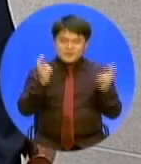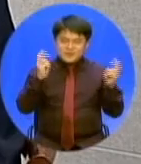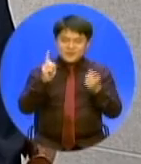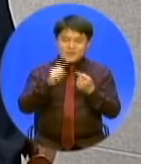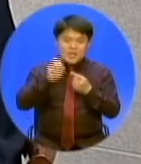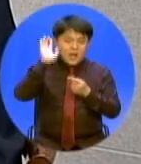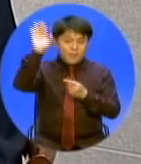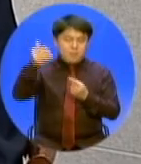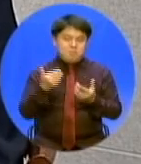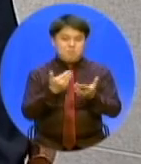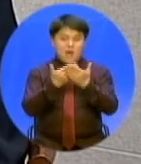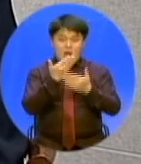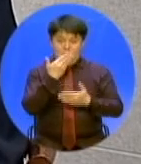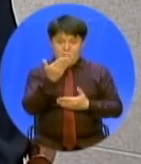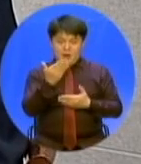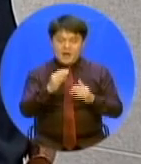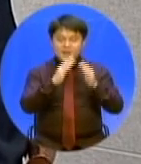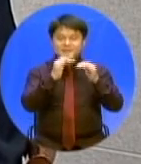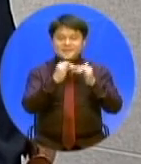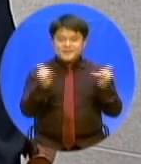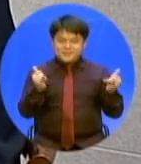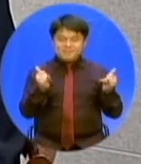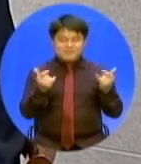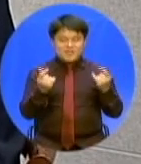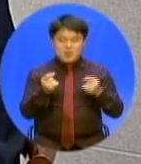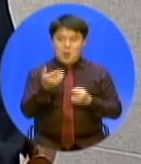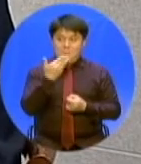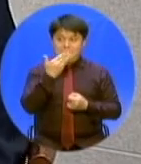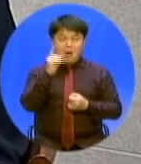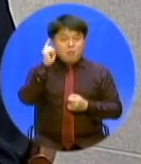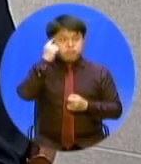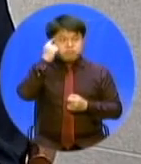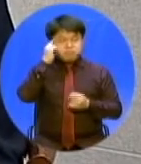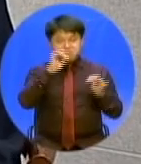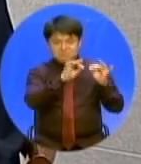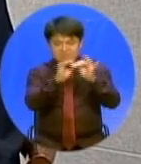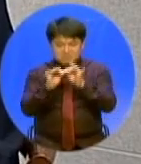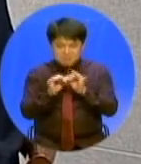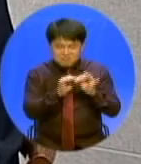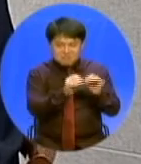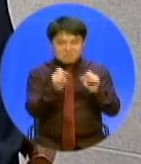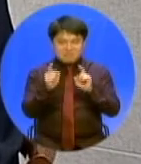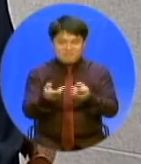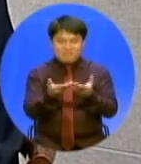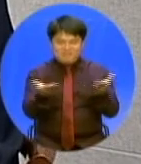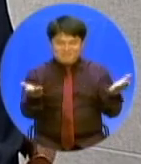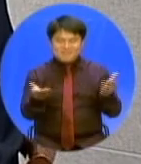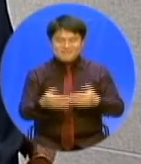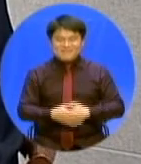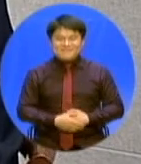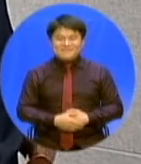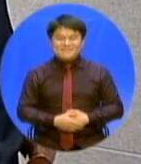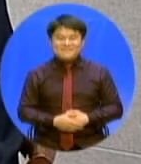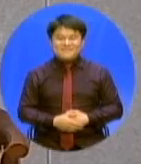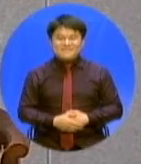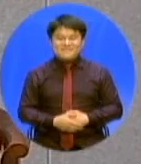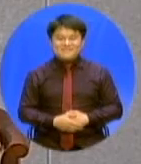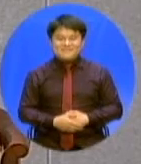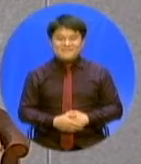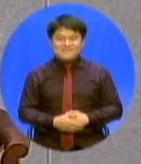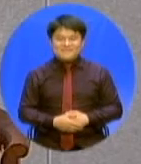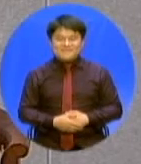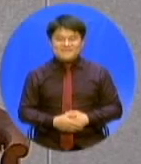어떤 가능성도 모든 사람들이 함께 공유할 수 있는 그런 기회를 저희들이 만들었다고 보겠습니다.